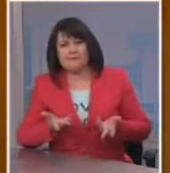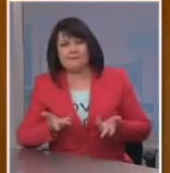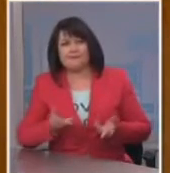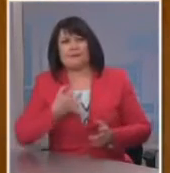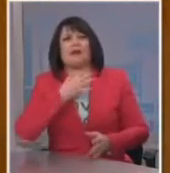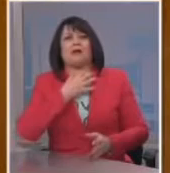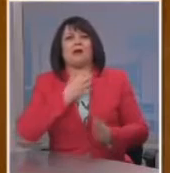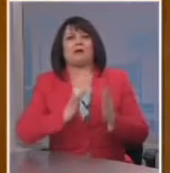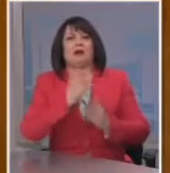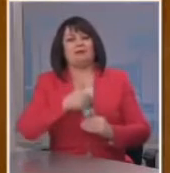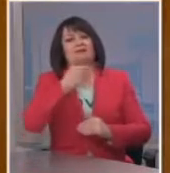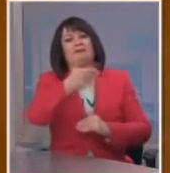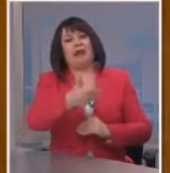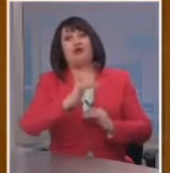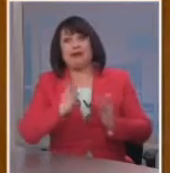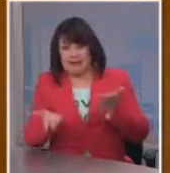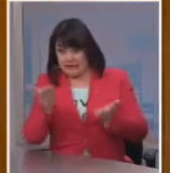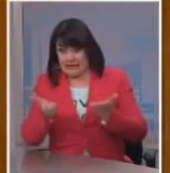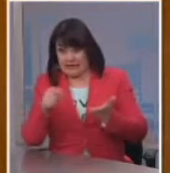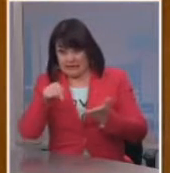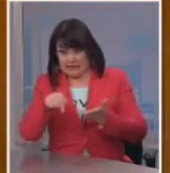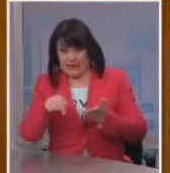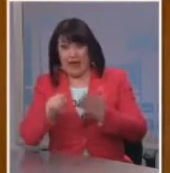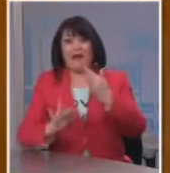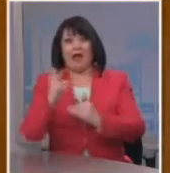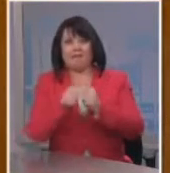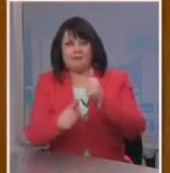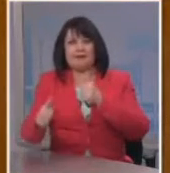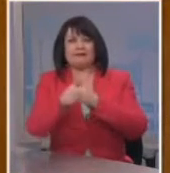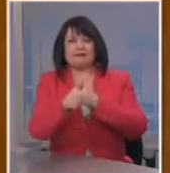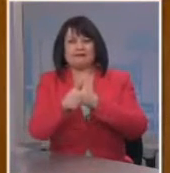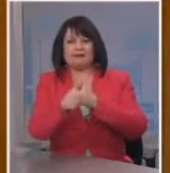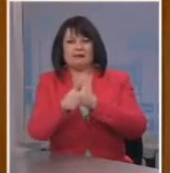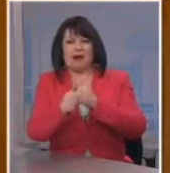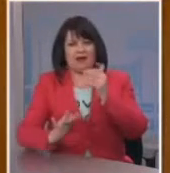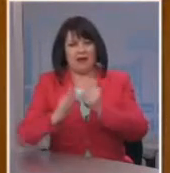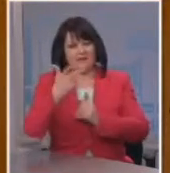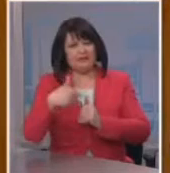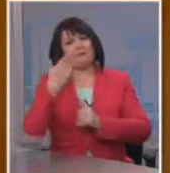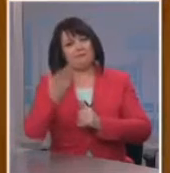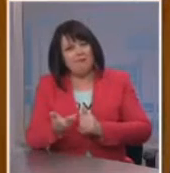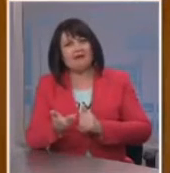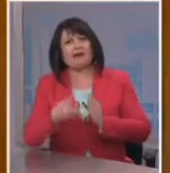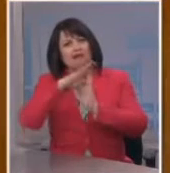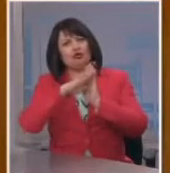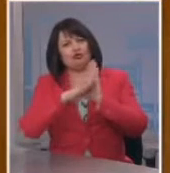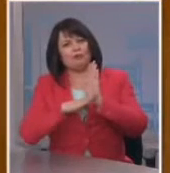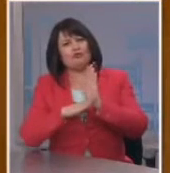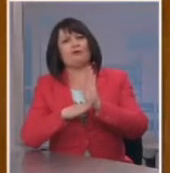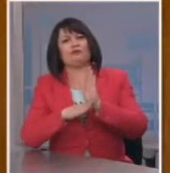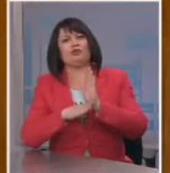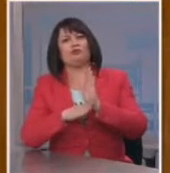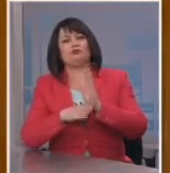ανάγκη της ανάπτυξης στο μέλλον, ή αν θα προτάξουμε την ανάπτυξη και σε συνθήκες ανάπτυξης να υλοποιήσουμε τις όποιες περαιτέρω